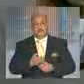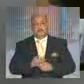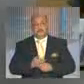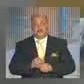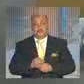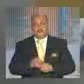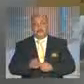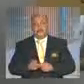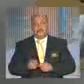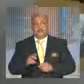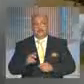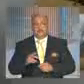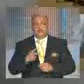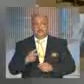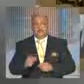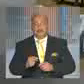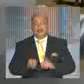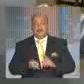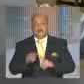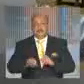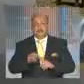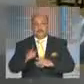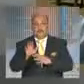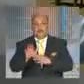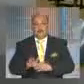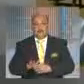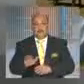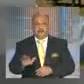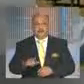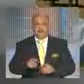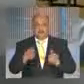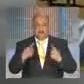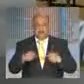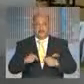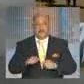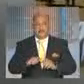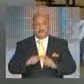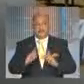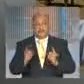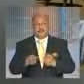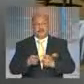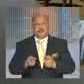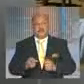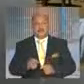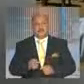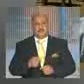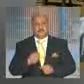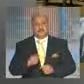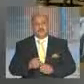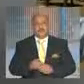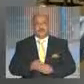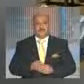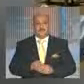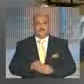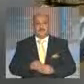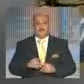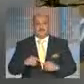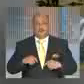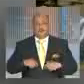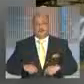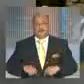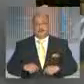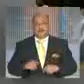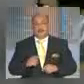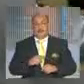في القطاع العام و10 أطباء بياطرة في القطاع الخاص، قاعدين كلنا ندخلوا في الحملة ذي نلقه تقريبا